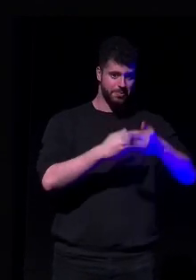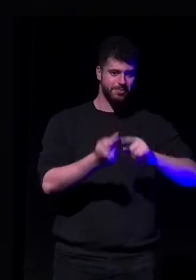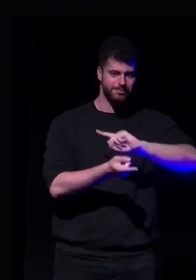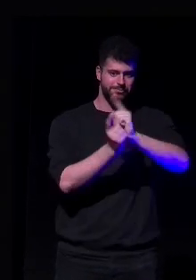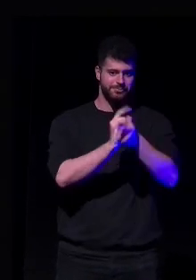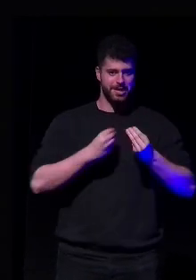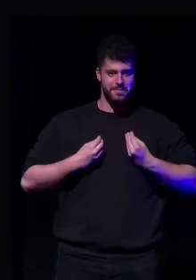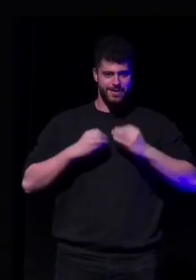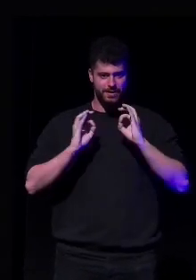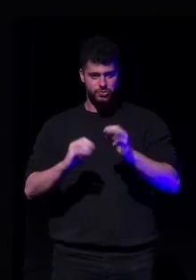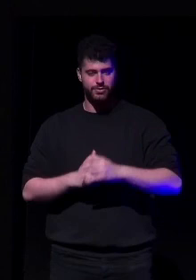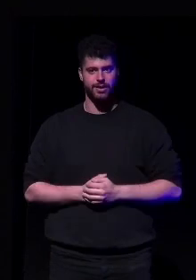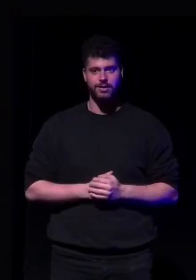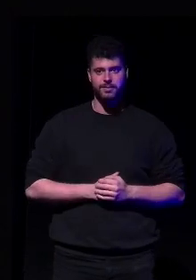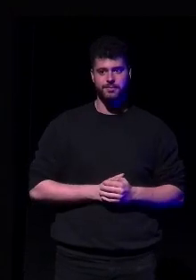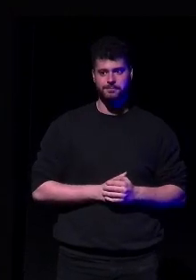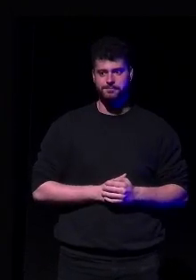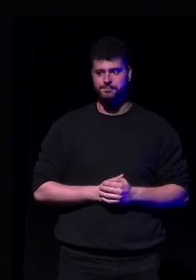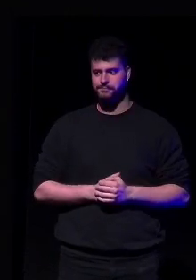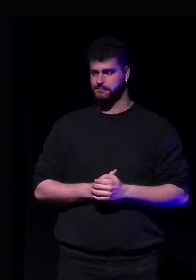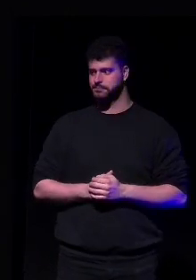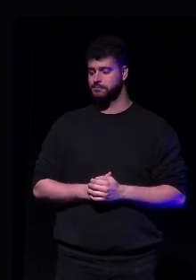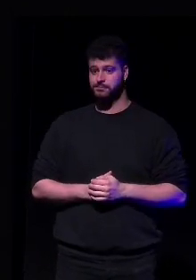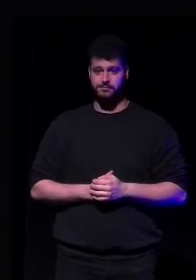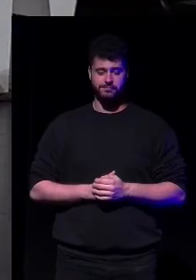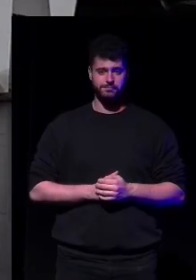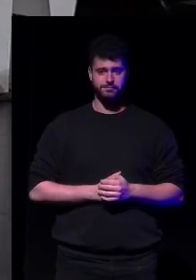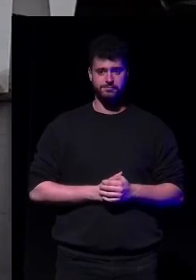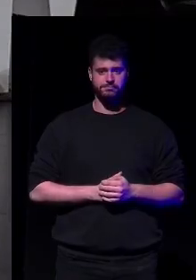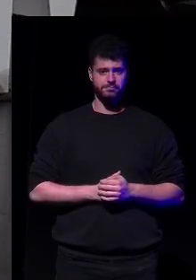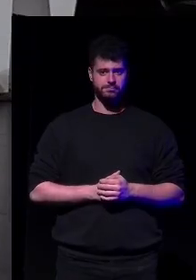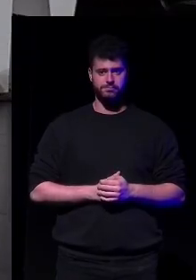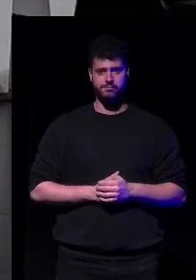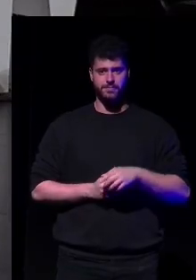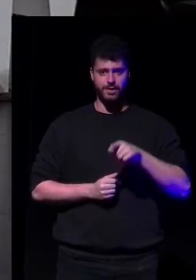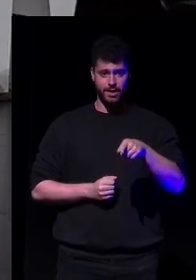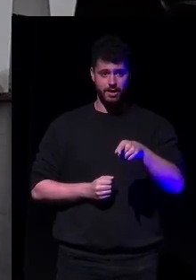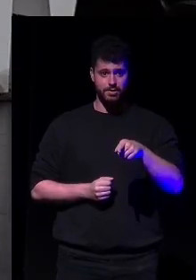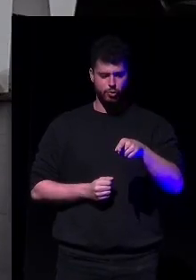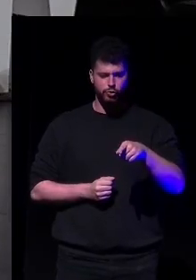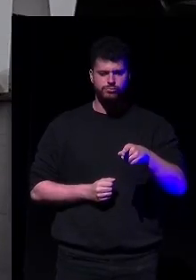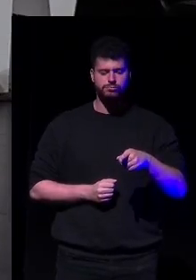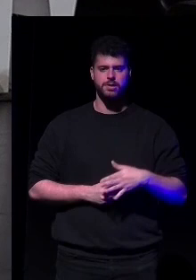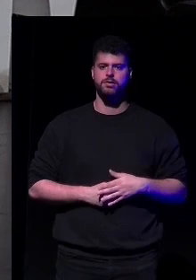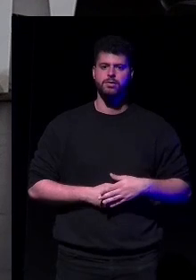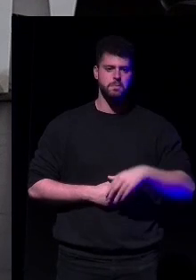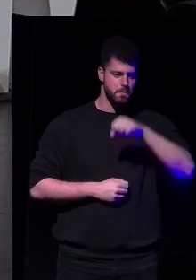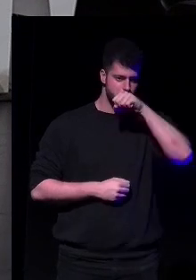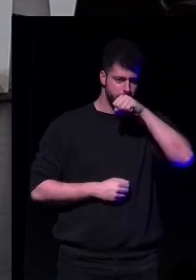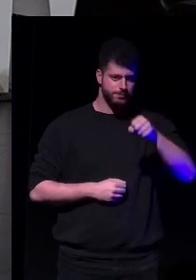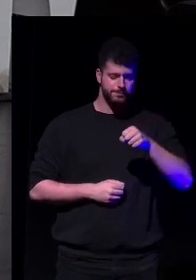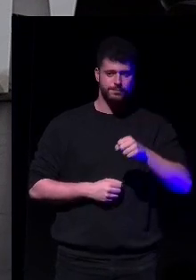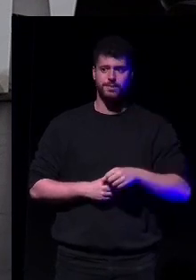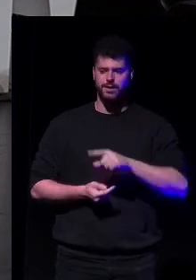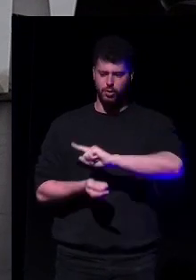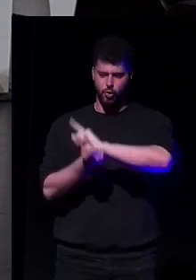en dia, amb gairebé 80 anys, estan al capdavant de l'empresa encara. Ells van traslladar la seva passió, la seva inspiració,